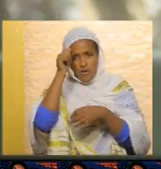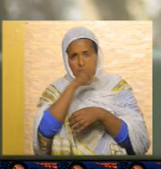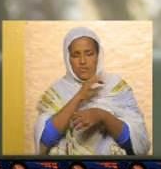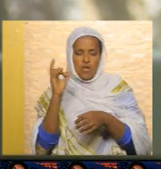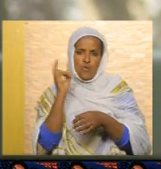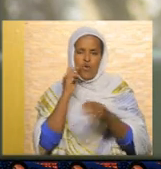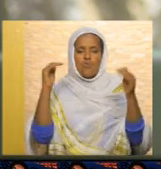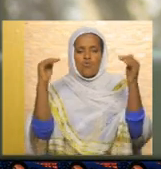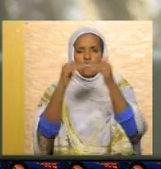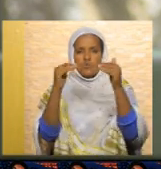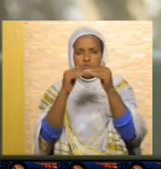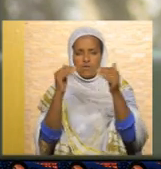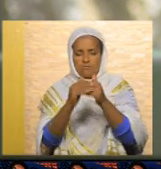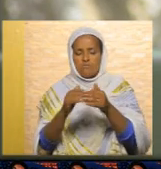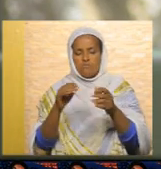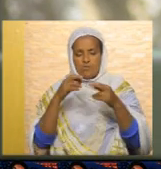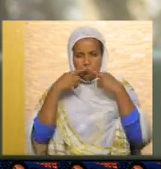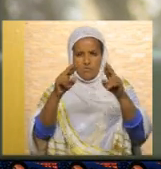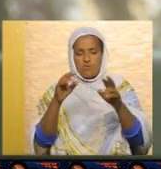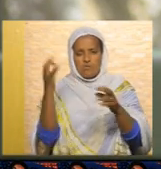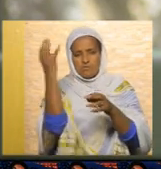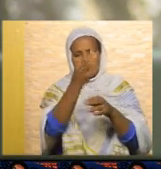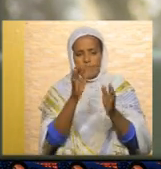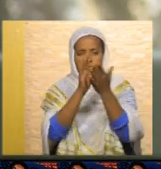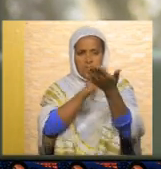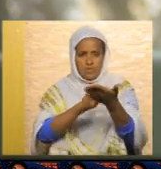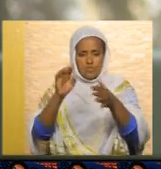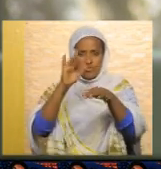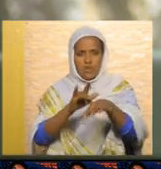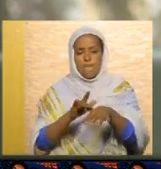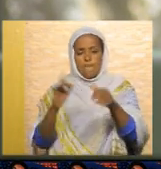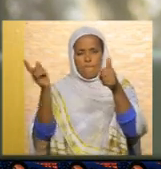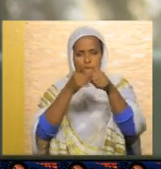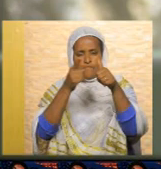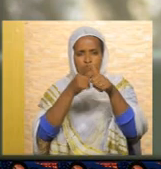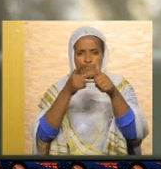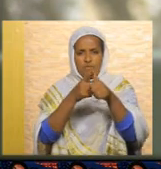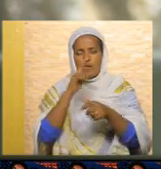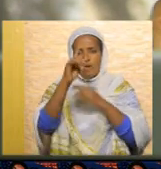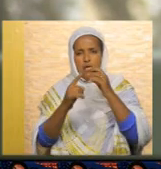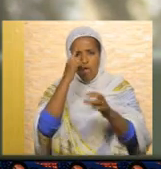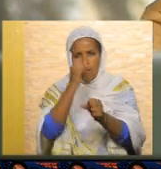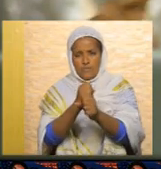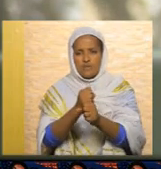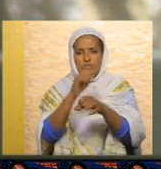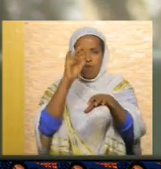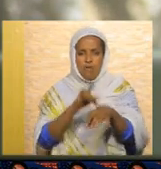ወንድም ሴትም ባሪያም ጨዋም የለም በክርስቶስ አንድ ናችሁ ነው የሚለው።